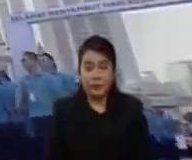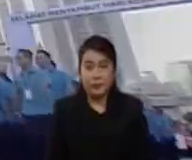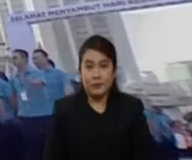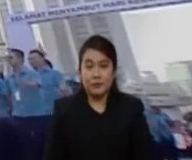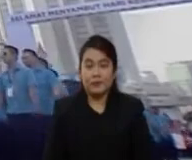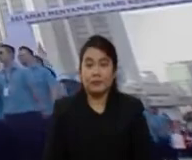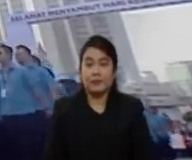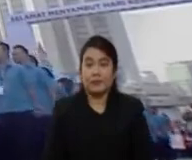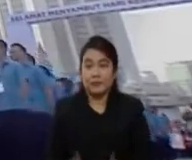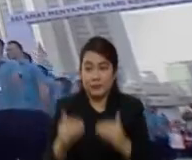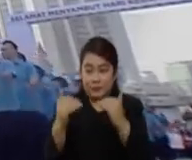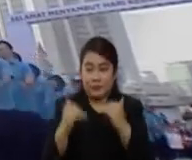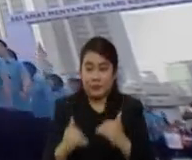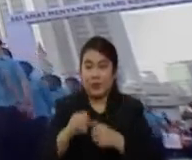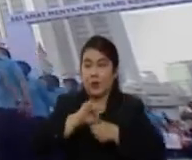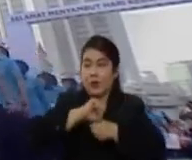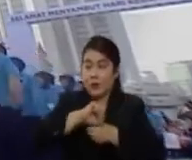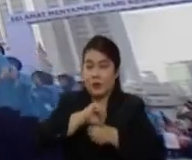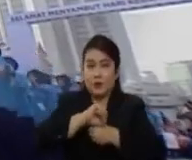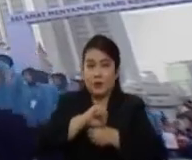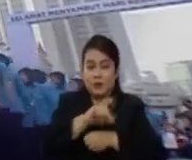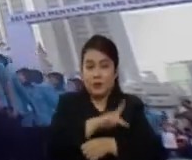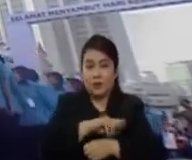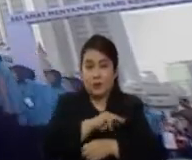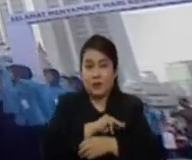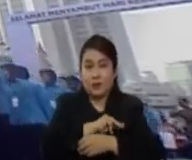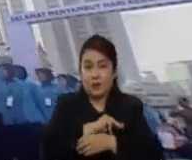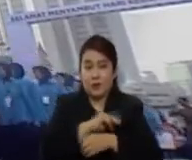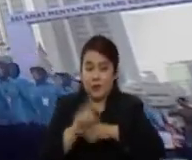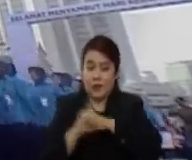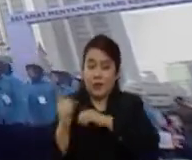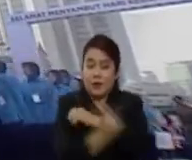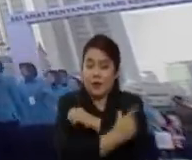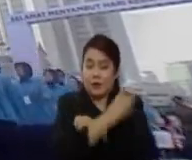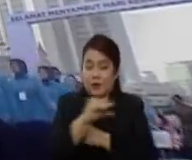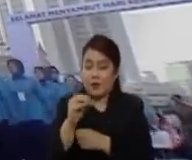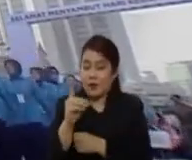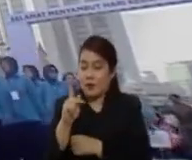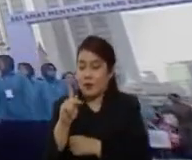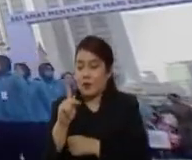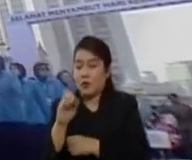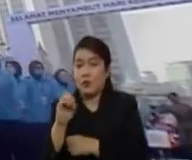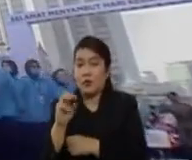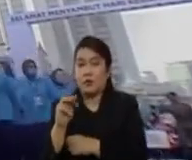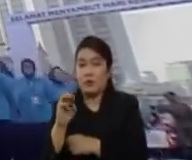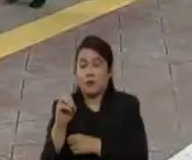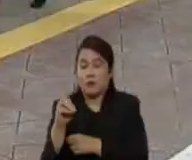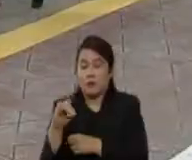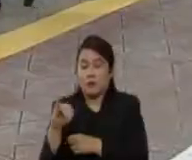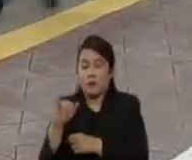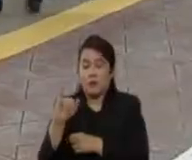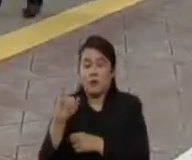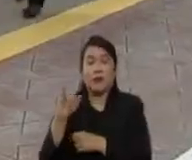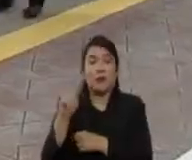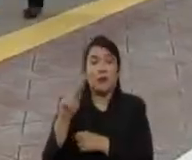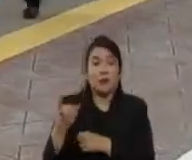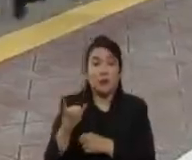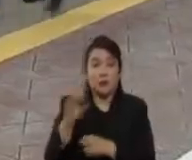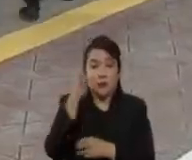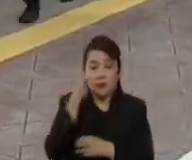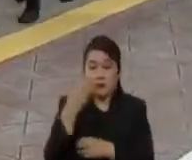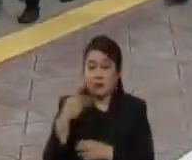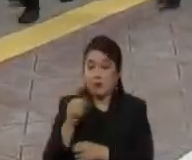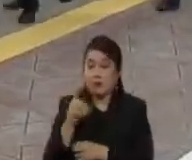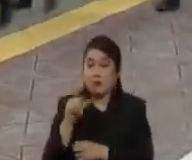Bergerak seiring ialah kontinjen Kementerian Perusahaan Peladangan dan Komoditi diketuai Encik Abdul Hadi bin Omar, Timbalan Ketua